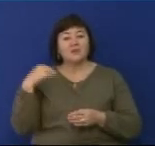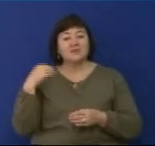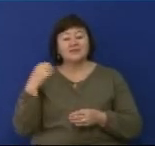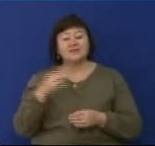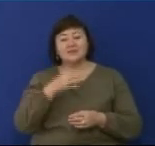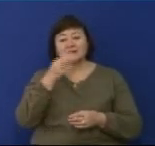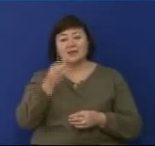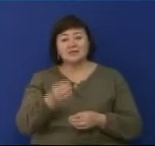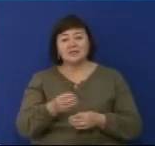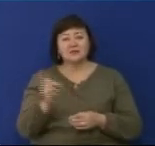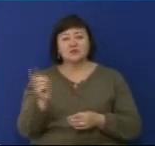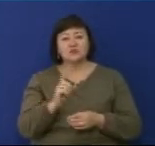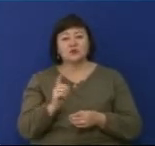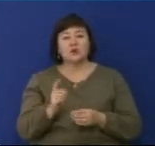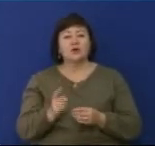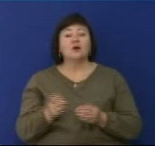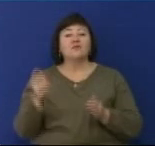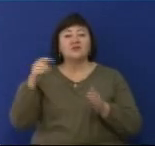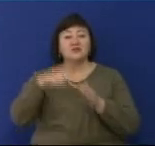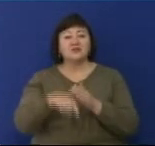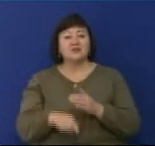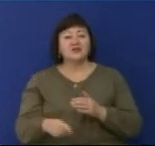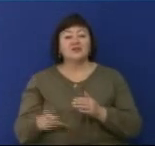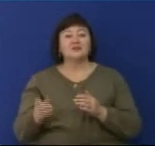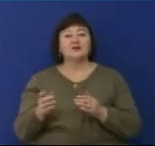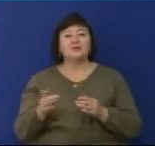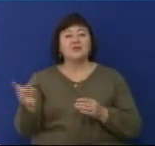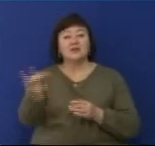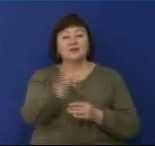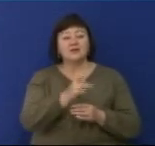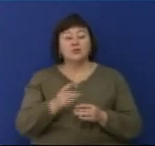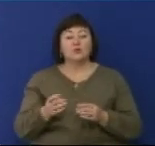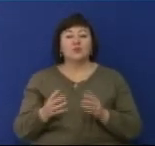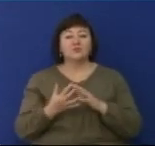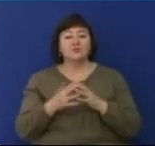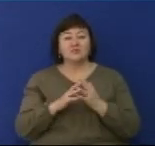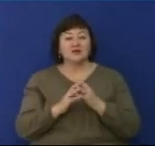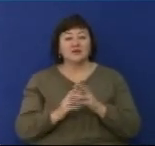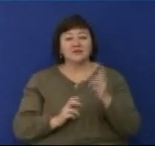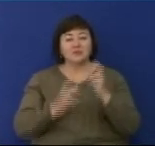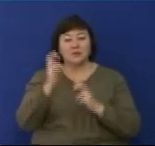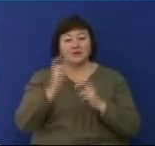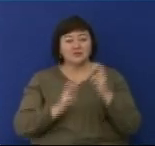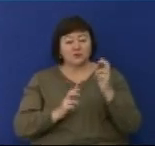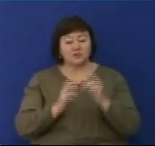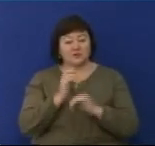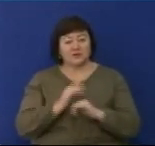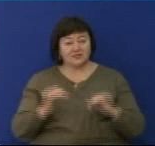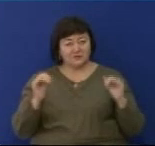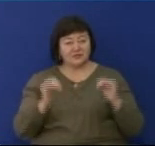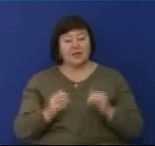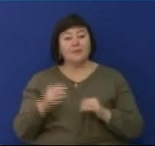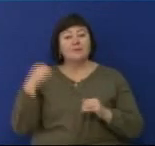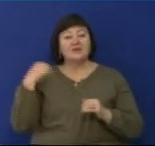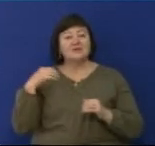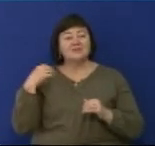разработки и внедрения проектов в регионе направленных на развитие сельскохозяйственного производства президент казахстана